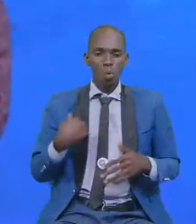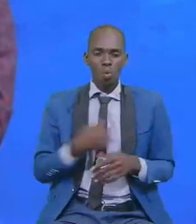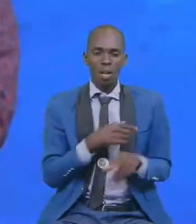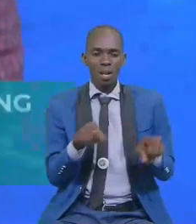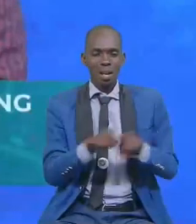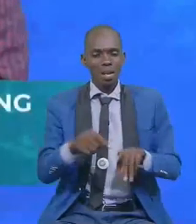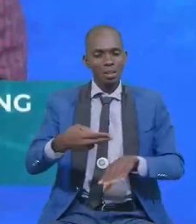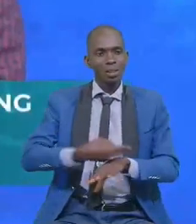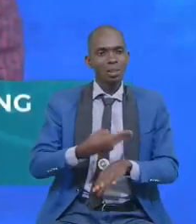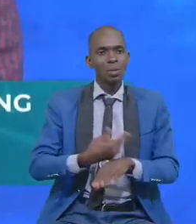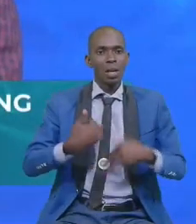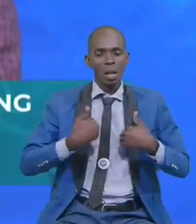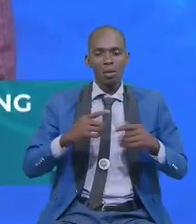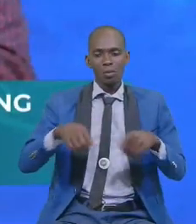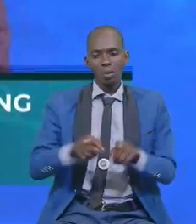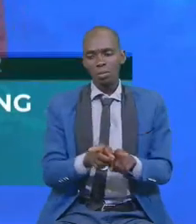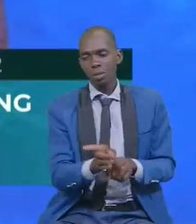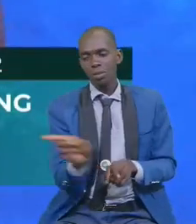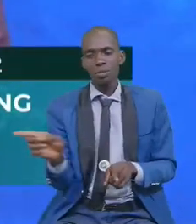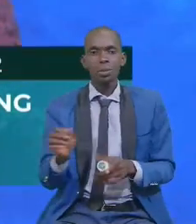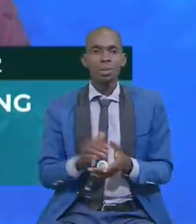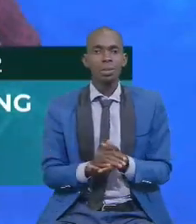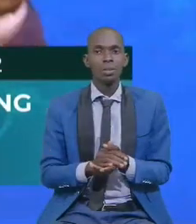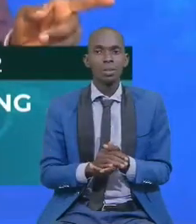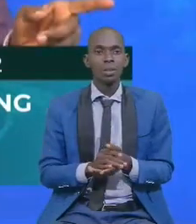Nous étions tous errants comme des brebis.